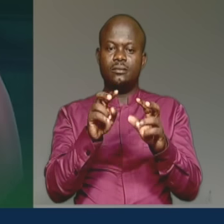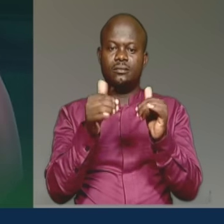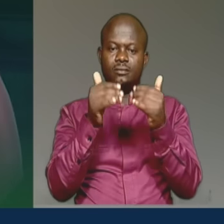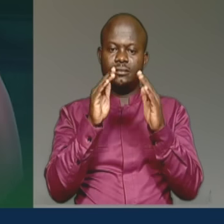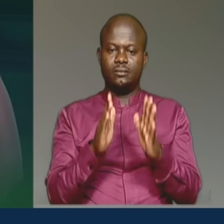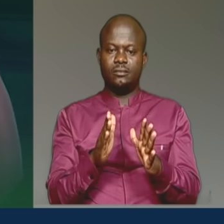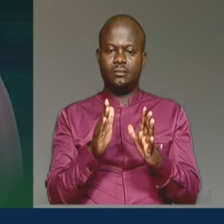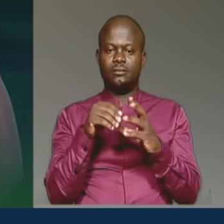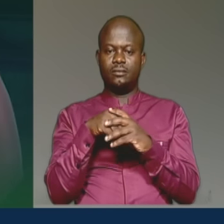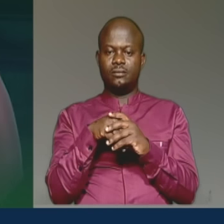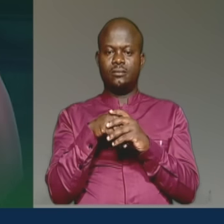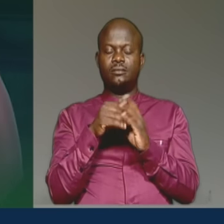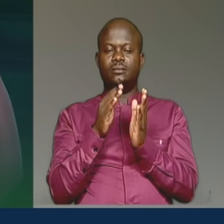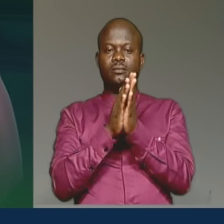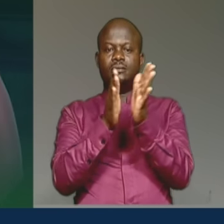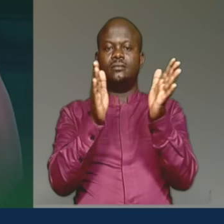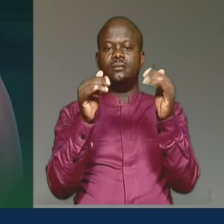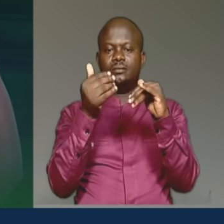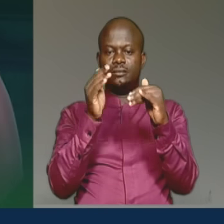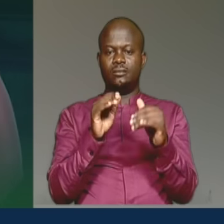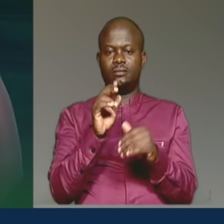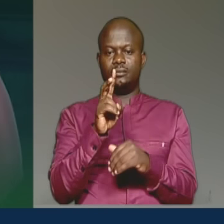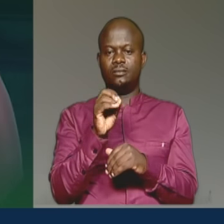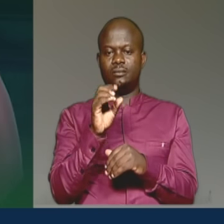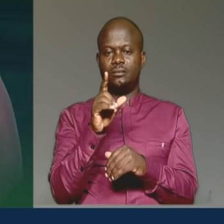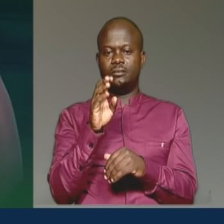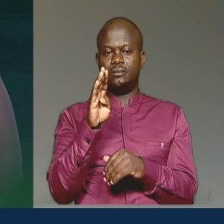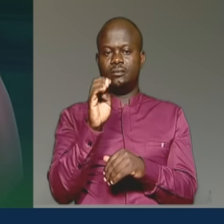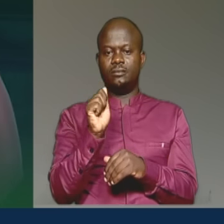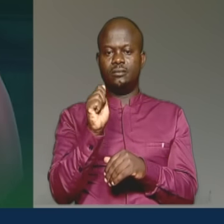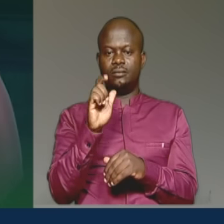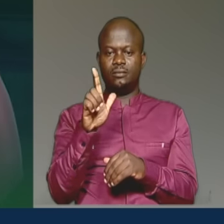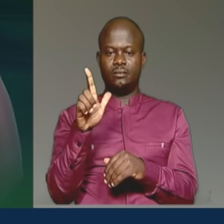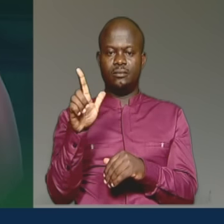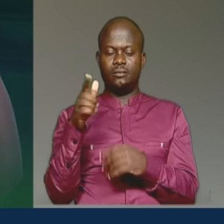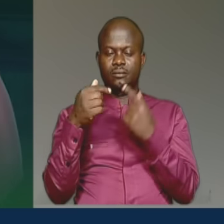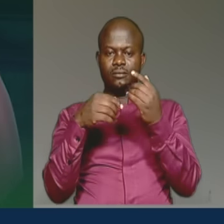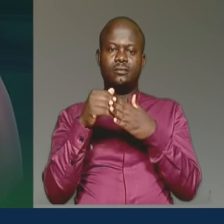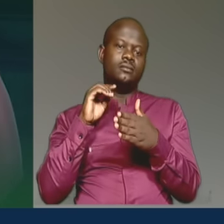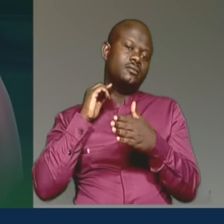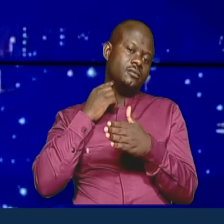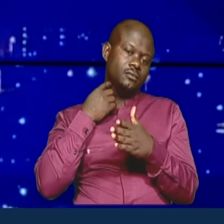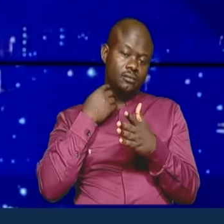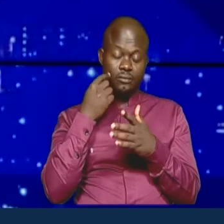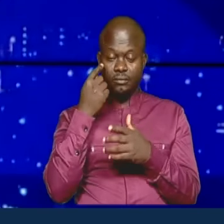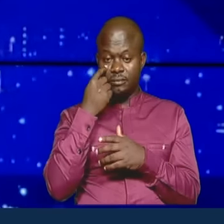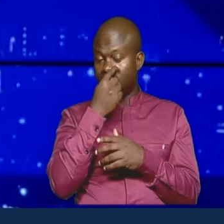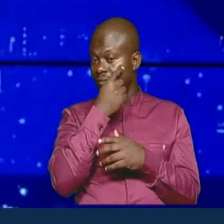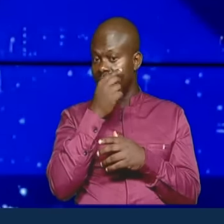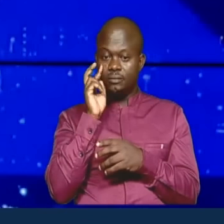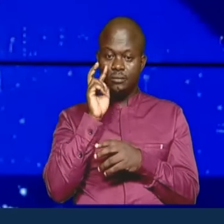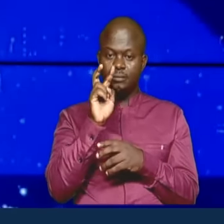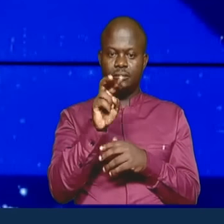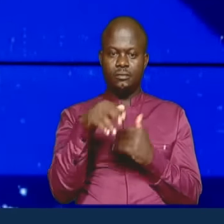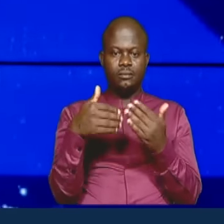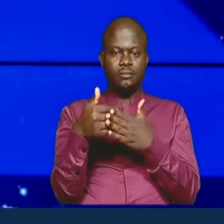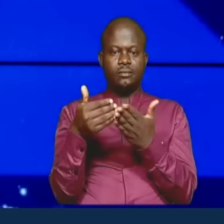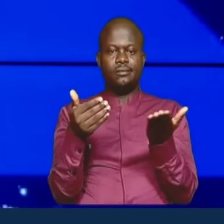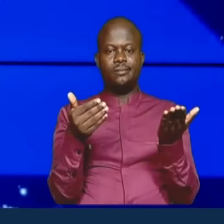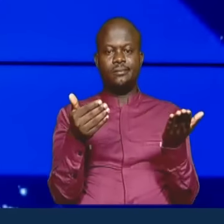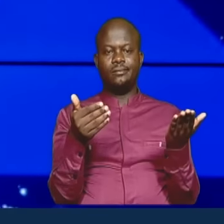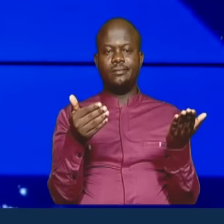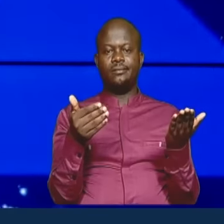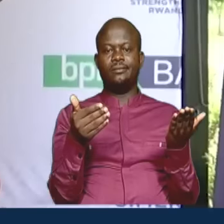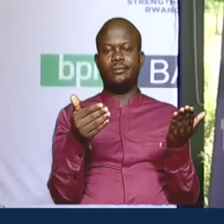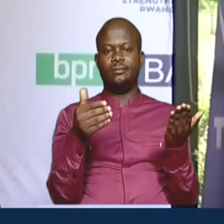mikino muri rusange imikino ya volleyball navuga ko hari imikino ikomeje kuryohera ijisho hanyuma muri mukino wa